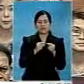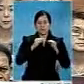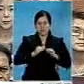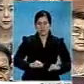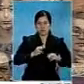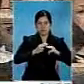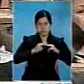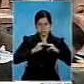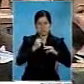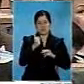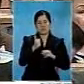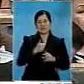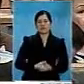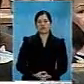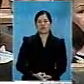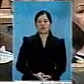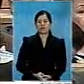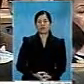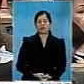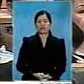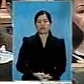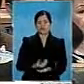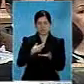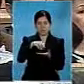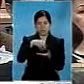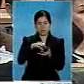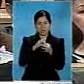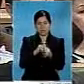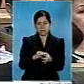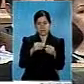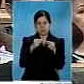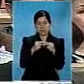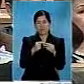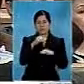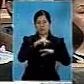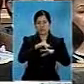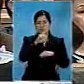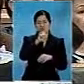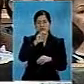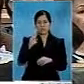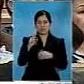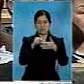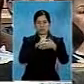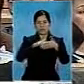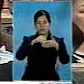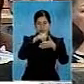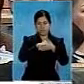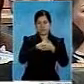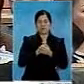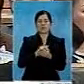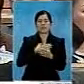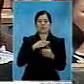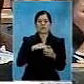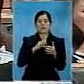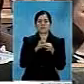าแล้วนะครับอันนี้คือเรื่องของวุฒิสภามาจากการเลือกตั้งและที่เราเป็นห่วงครับข